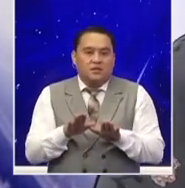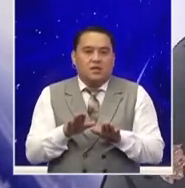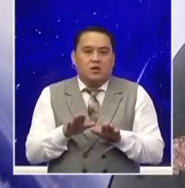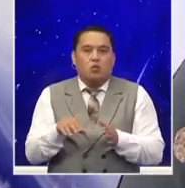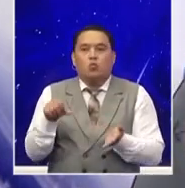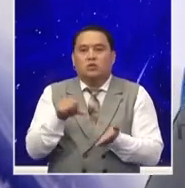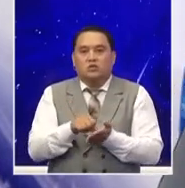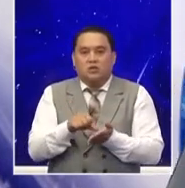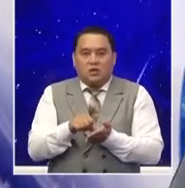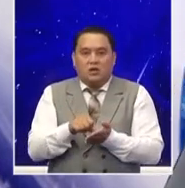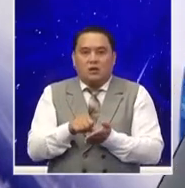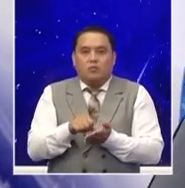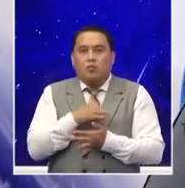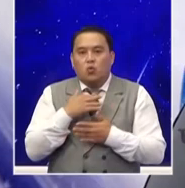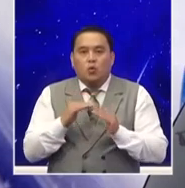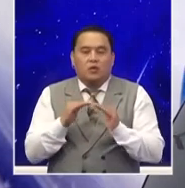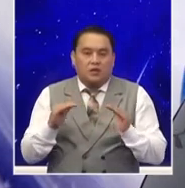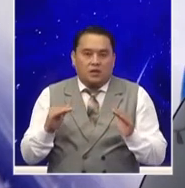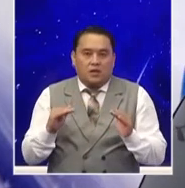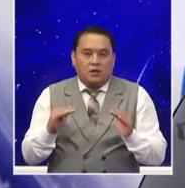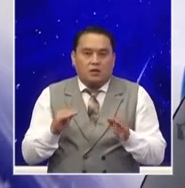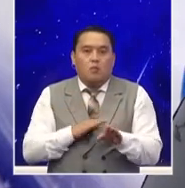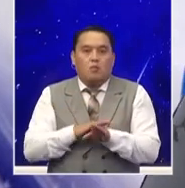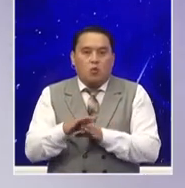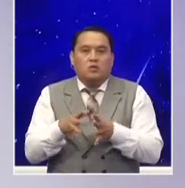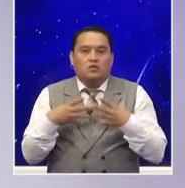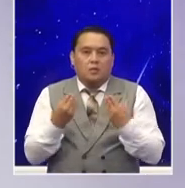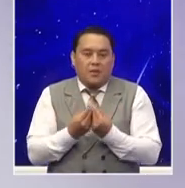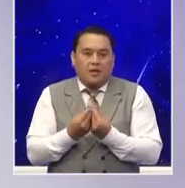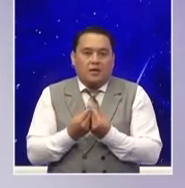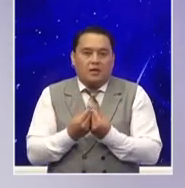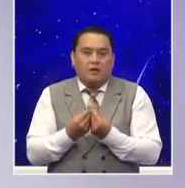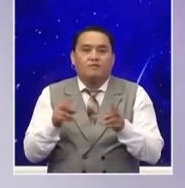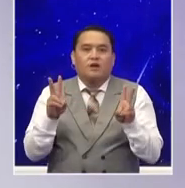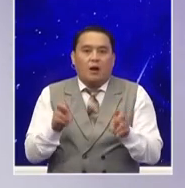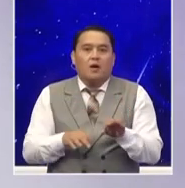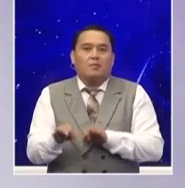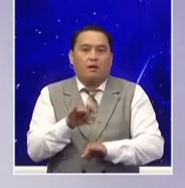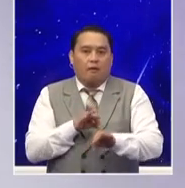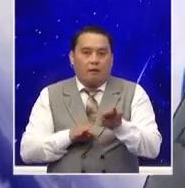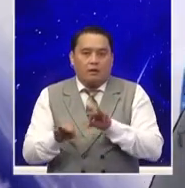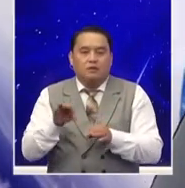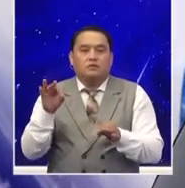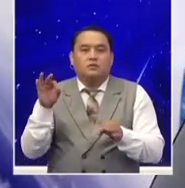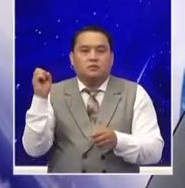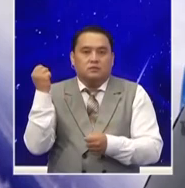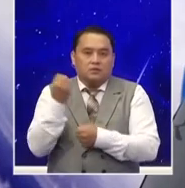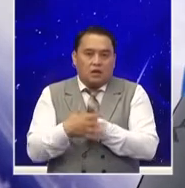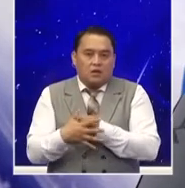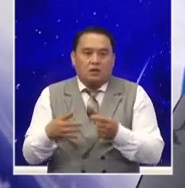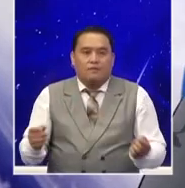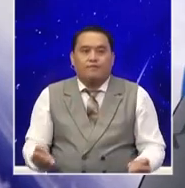принимают участие из многодетных, неполных семей, малоимущих семей. В рамках проекта Центра поддержки